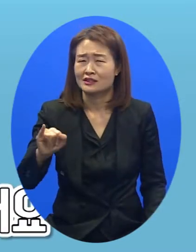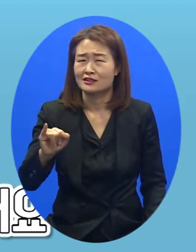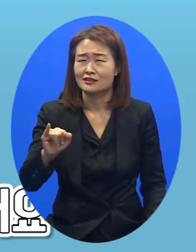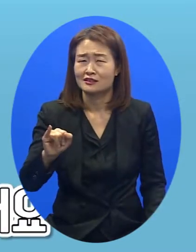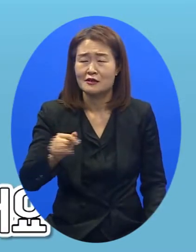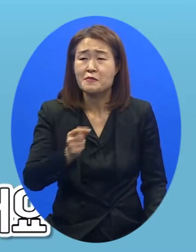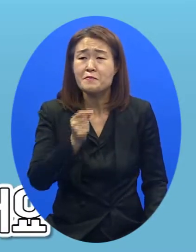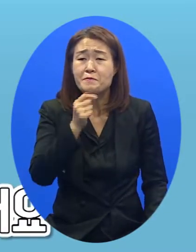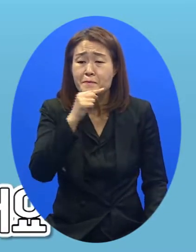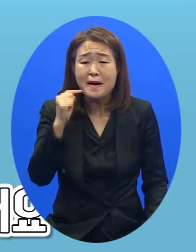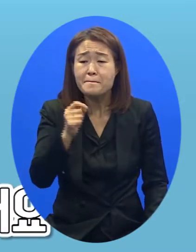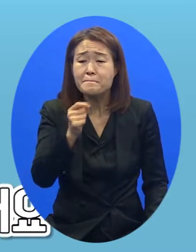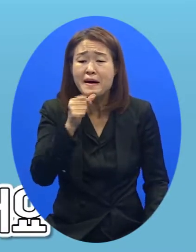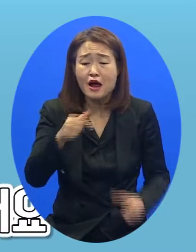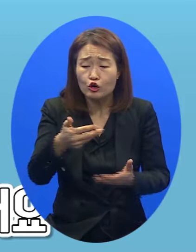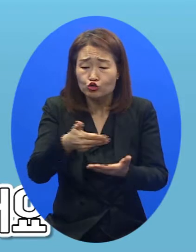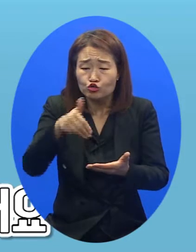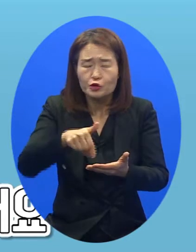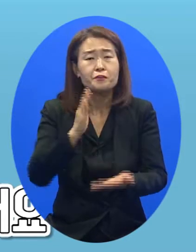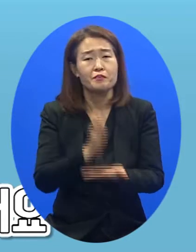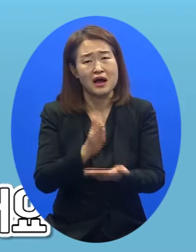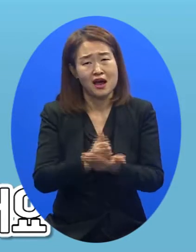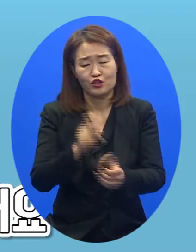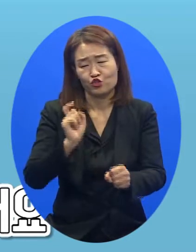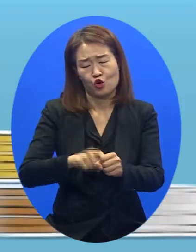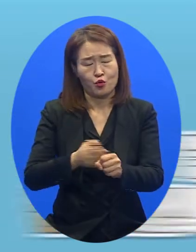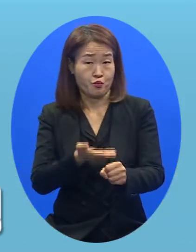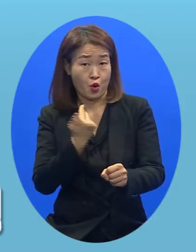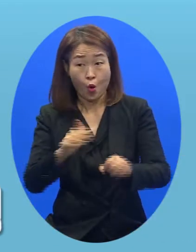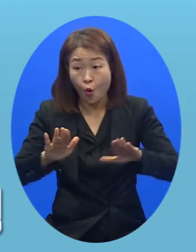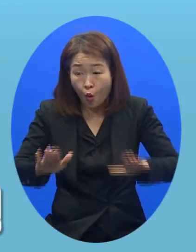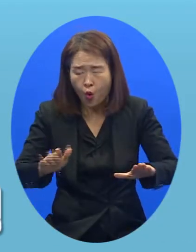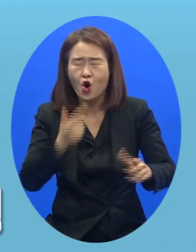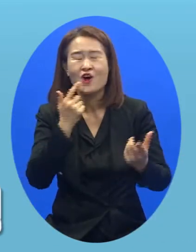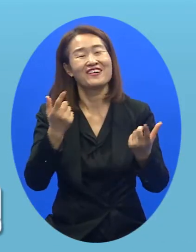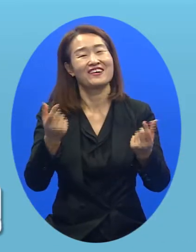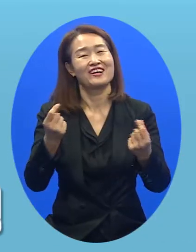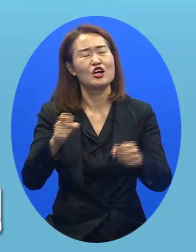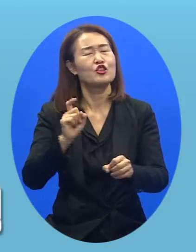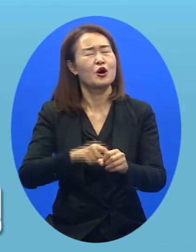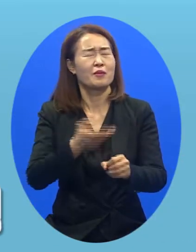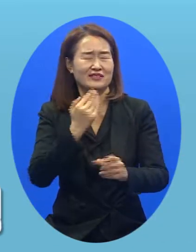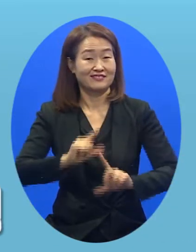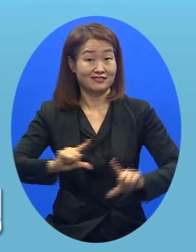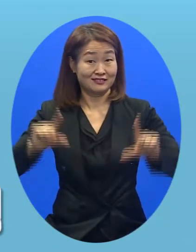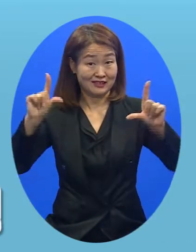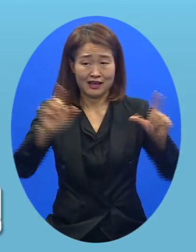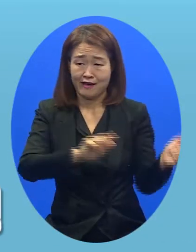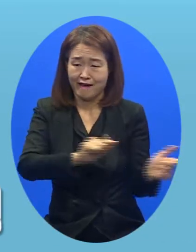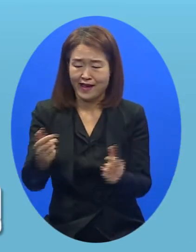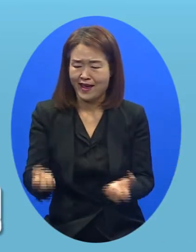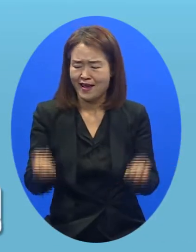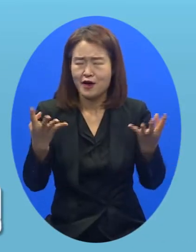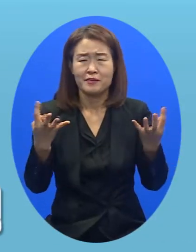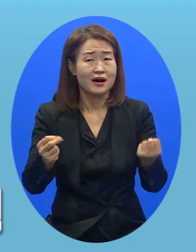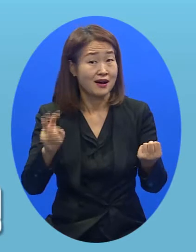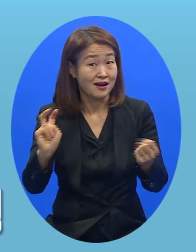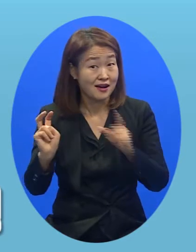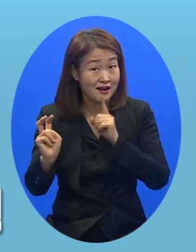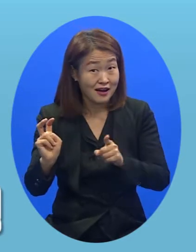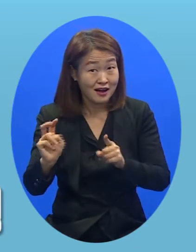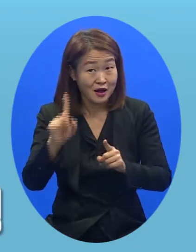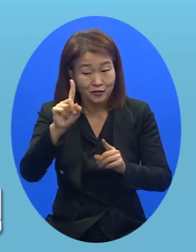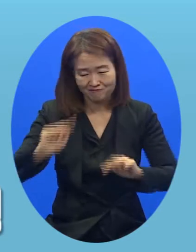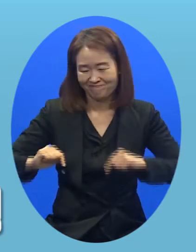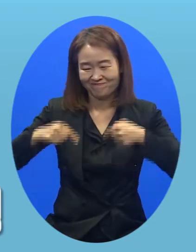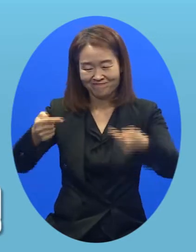하여 팥죽 대신 팥시루떡을 먹던 풍습이 있는데요. 올해가 바로 애동지입니다. 동지를 맞아 다양한 행사가 가득하다고